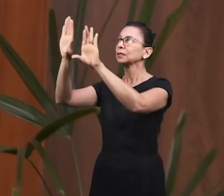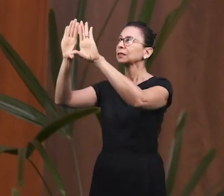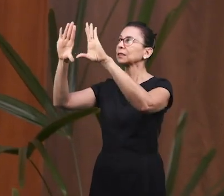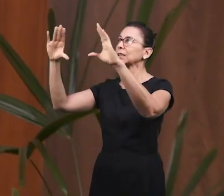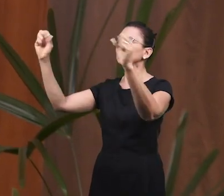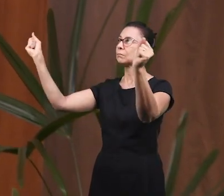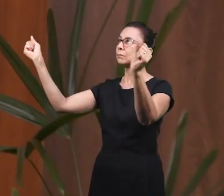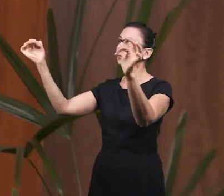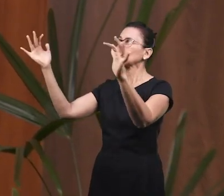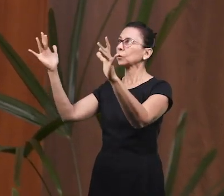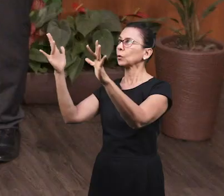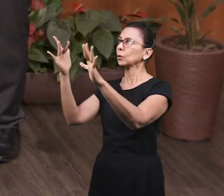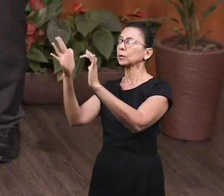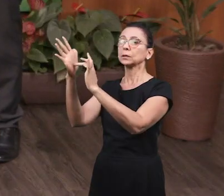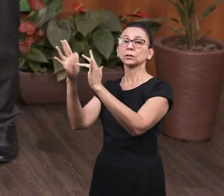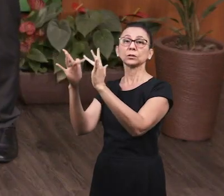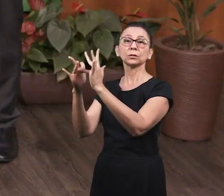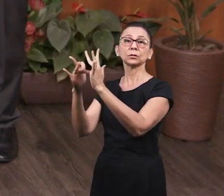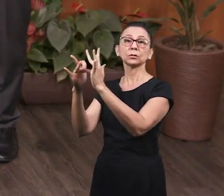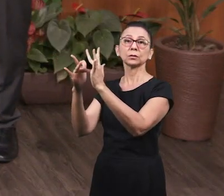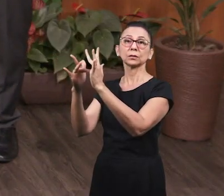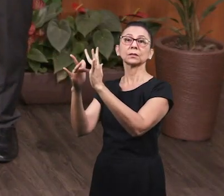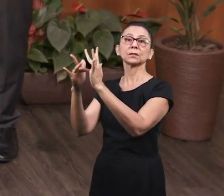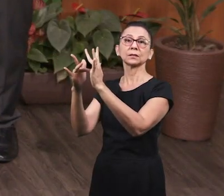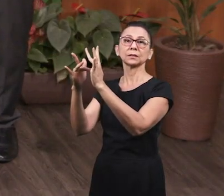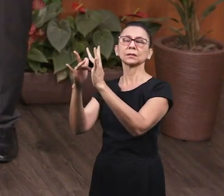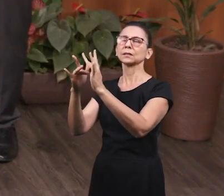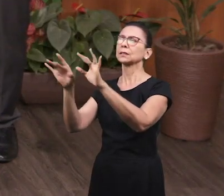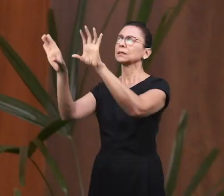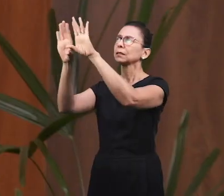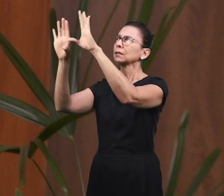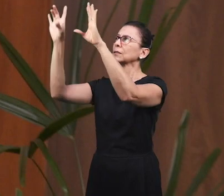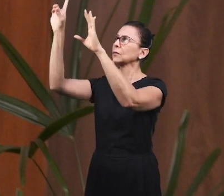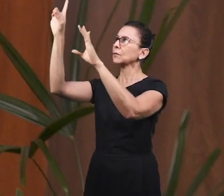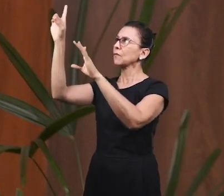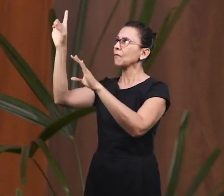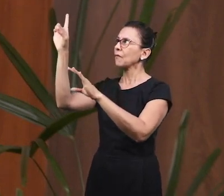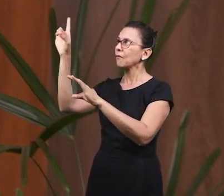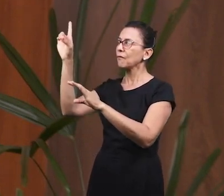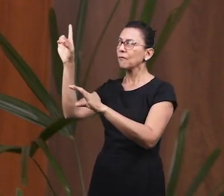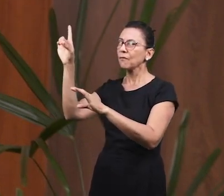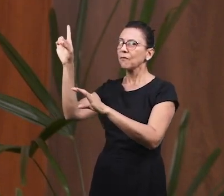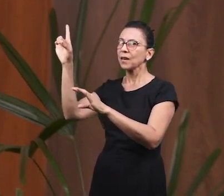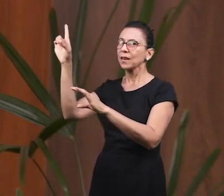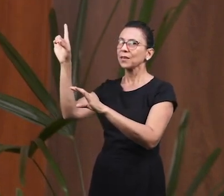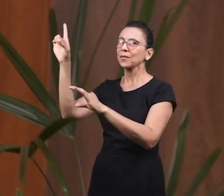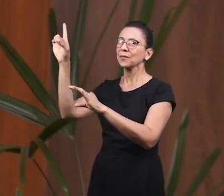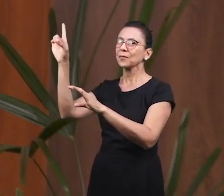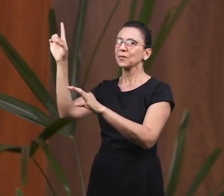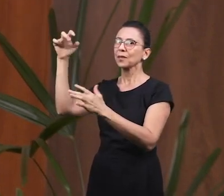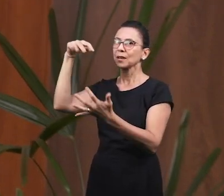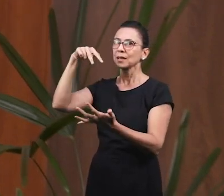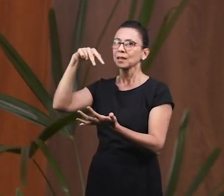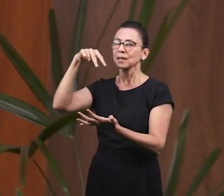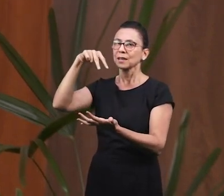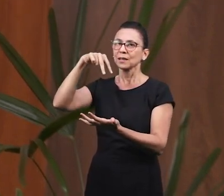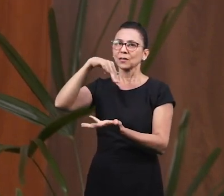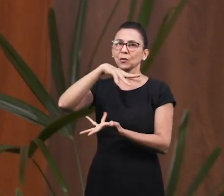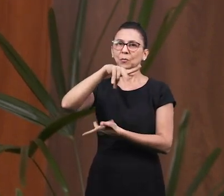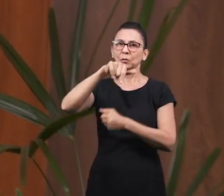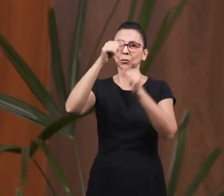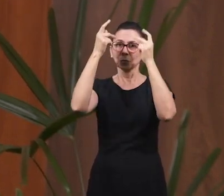la gloire, qui est le Seigneur Jésus. C'est lui qui est venu du haut et nous a ramené